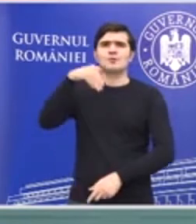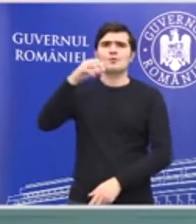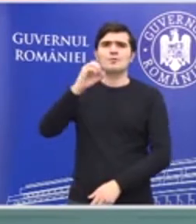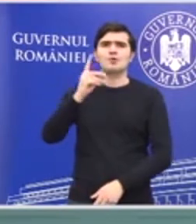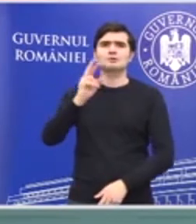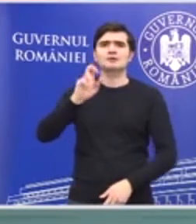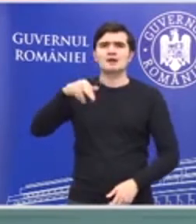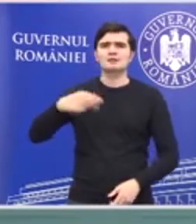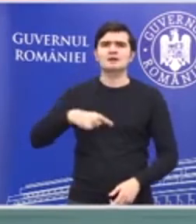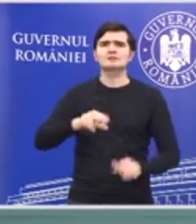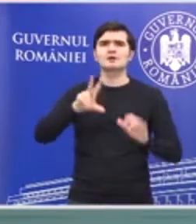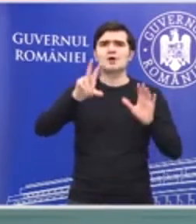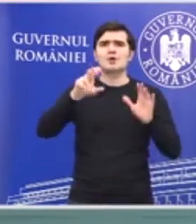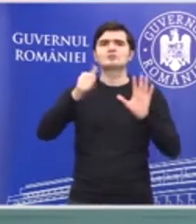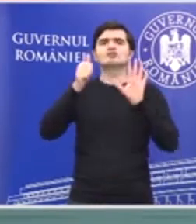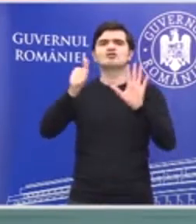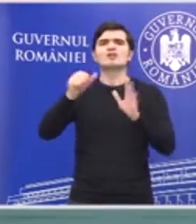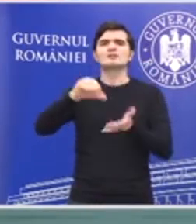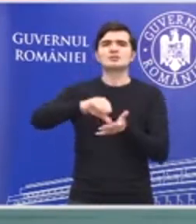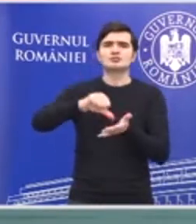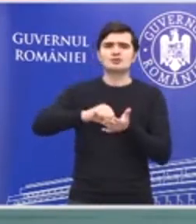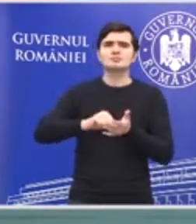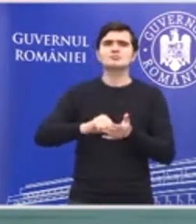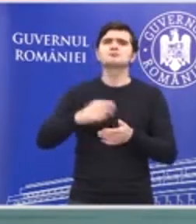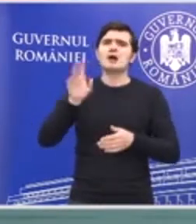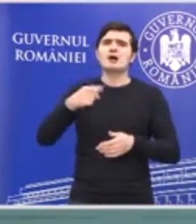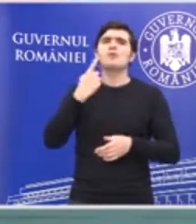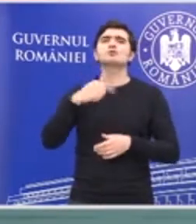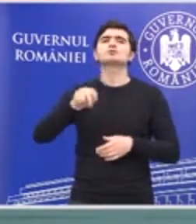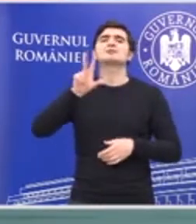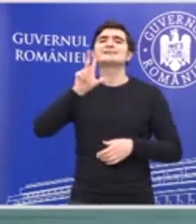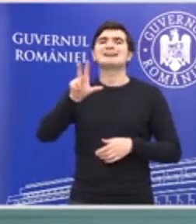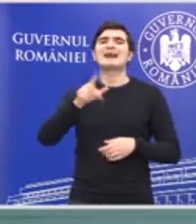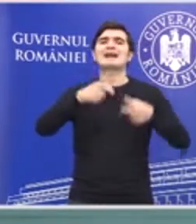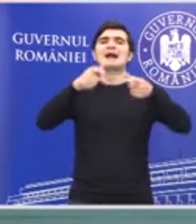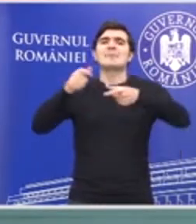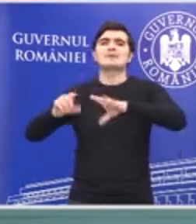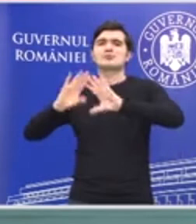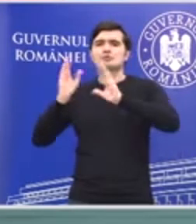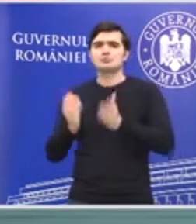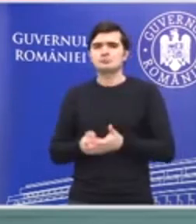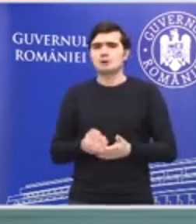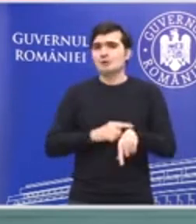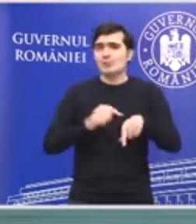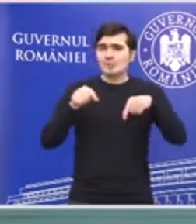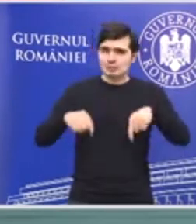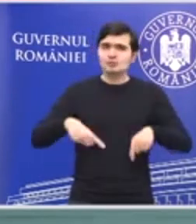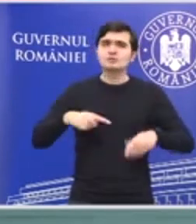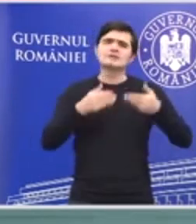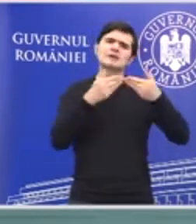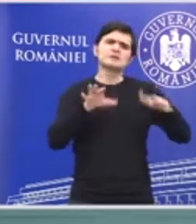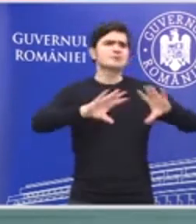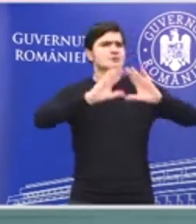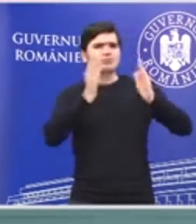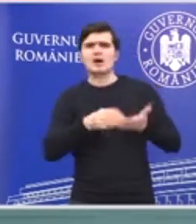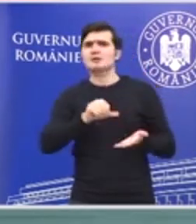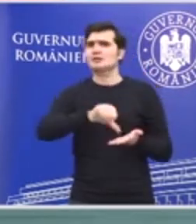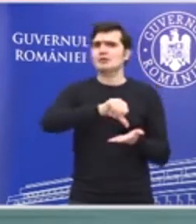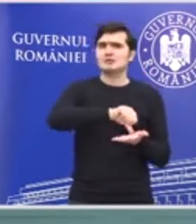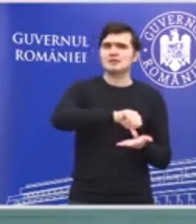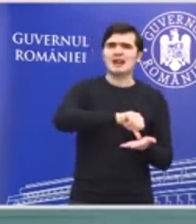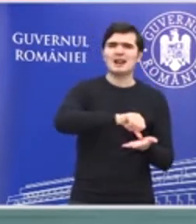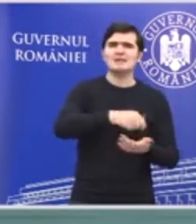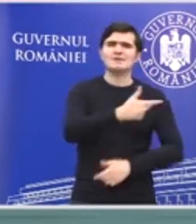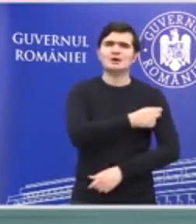avem 86 de centre cu 103 fluxuri în total. La acest moment, practic, sunt deschise toate centrele de vaccinare